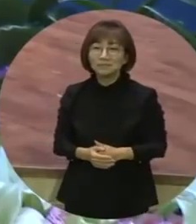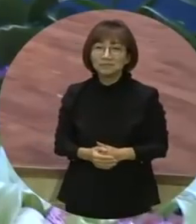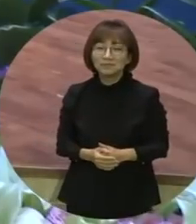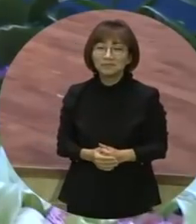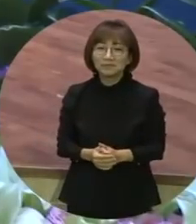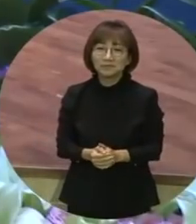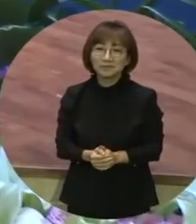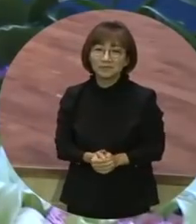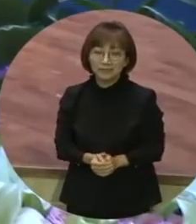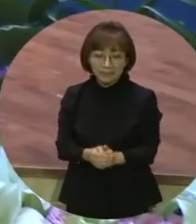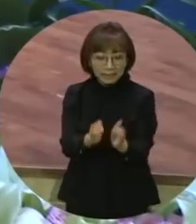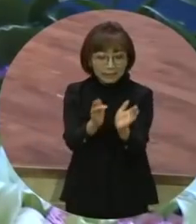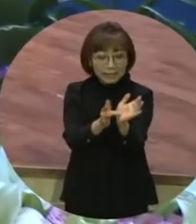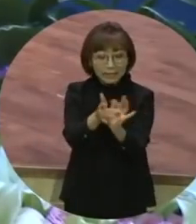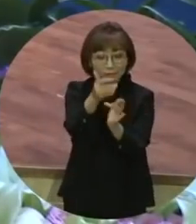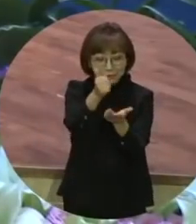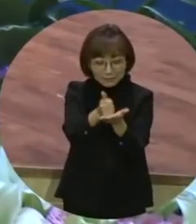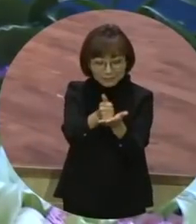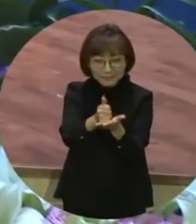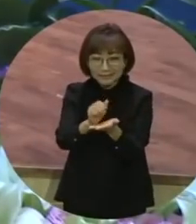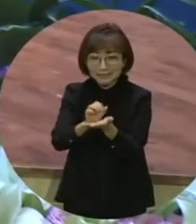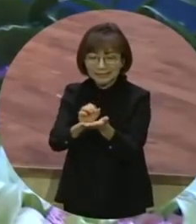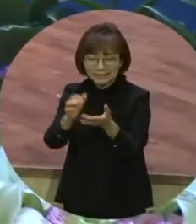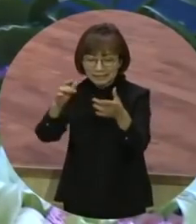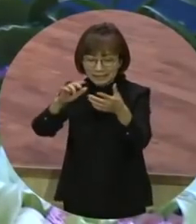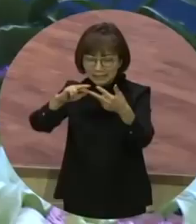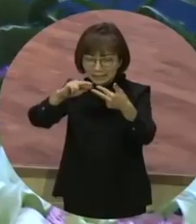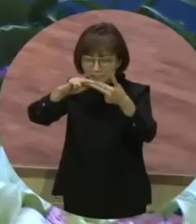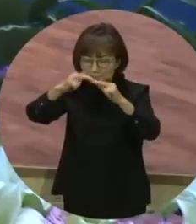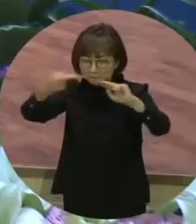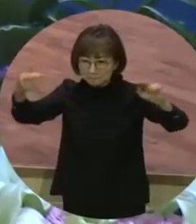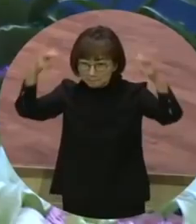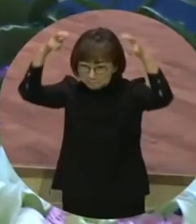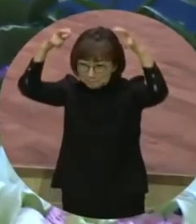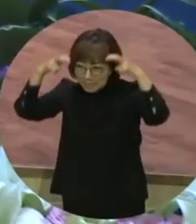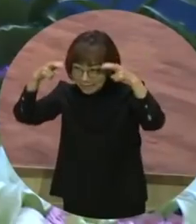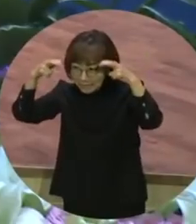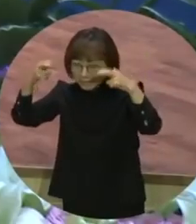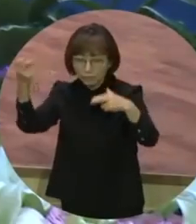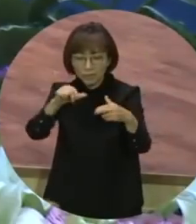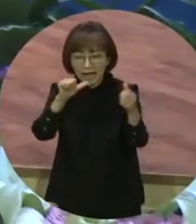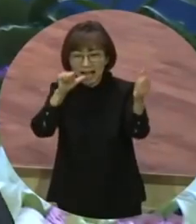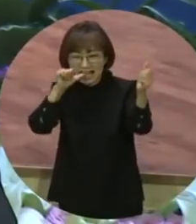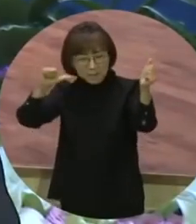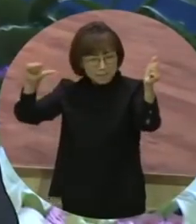예수님께서 서셨던 가시 면류관이든 십자가 못 박혔던 무엇이든